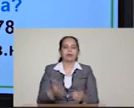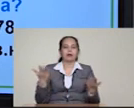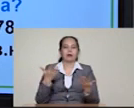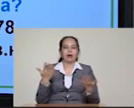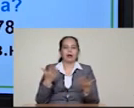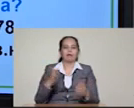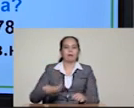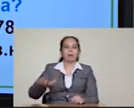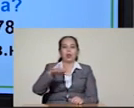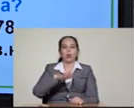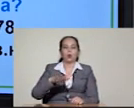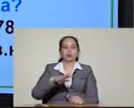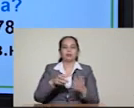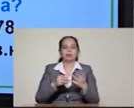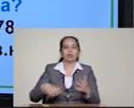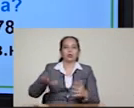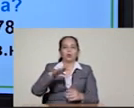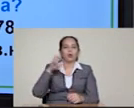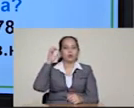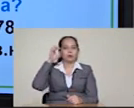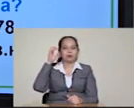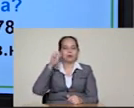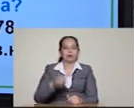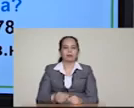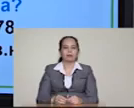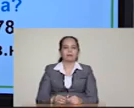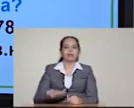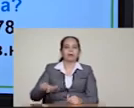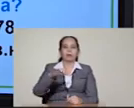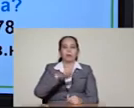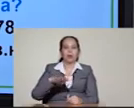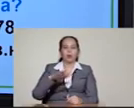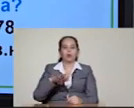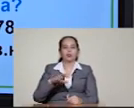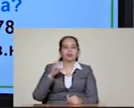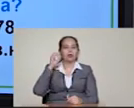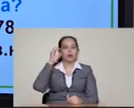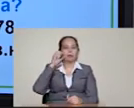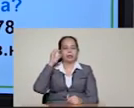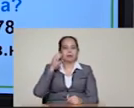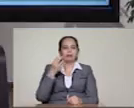Какова площадь территории Узбекистана? Площадь территории Узбекистана